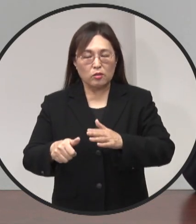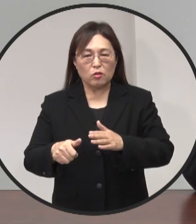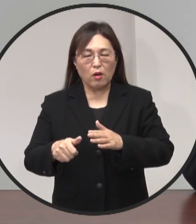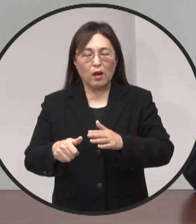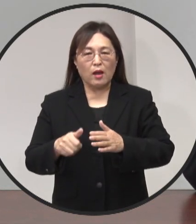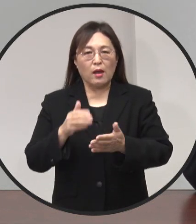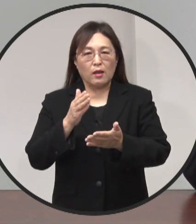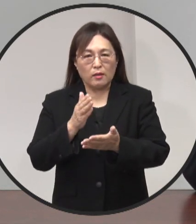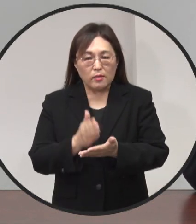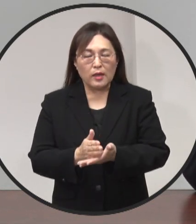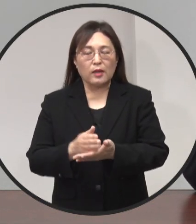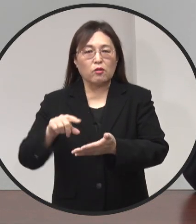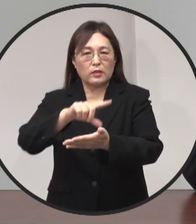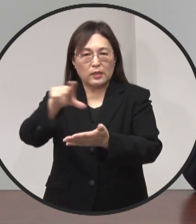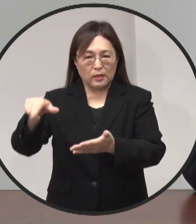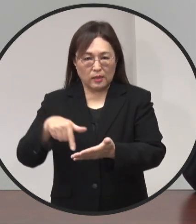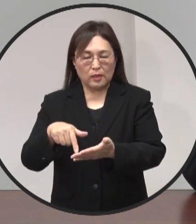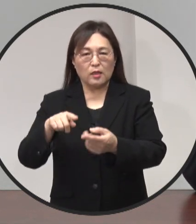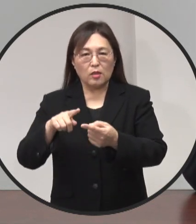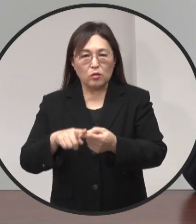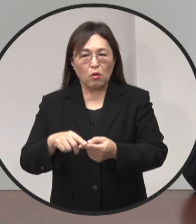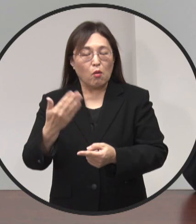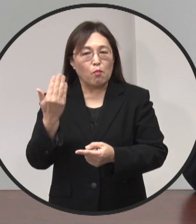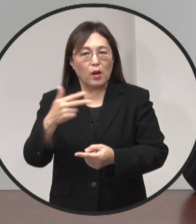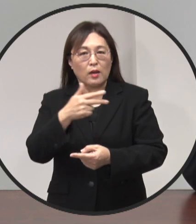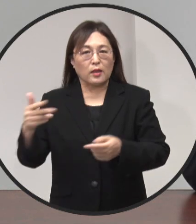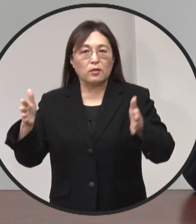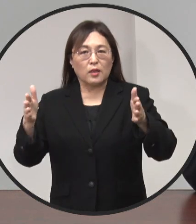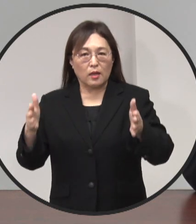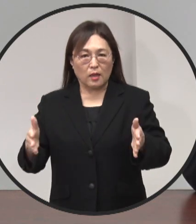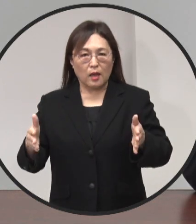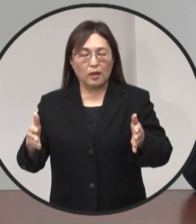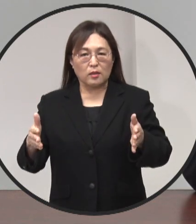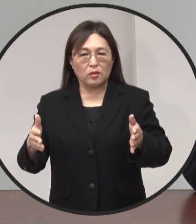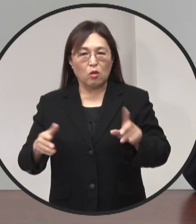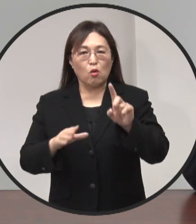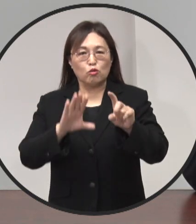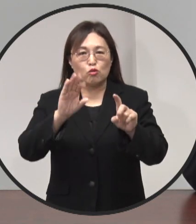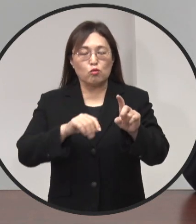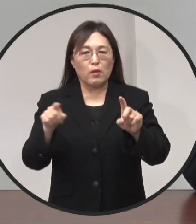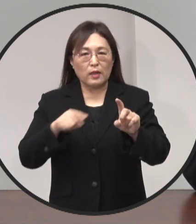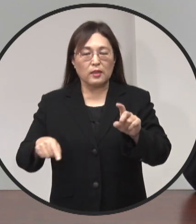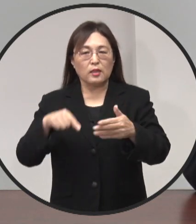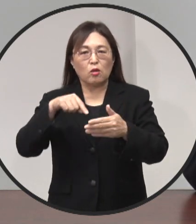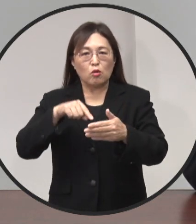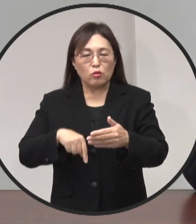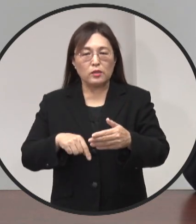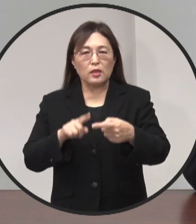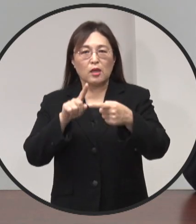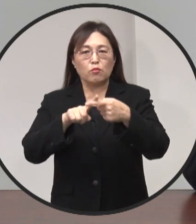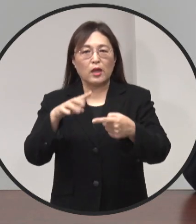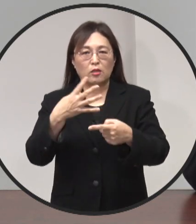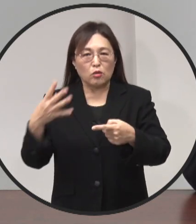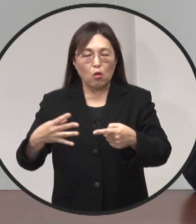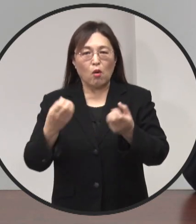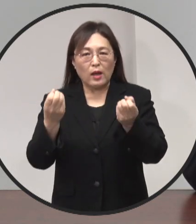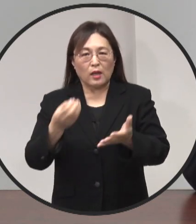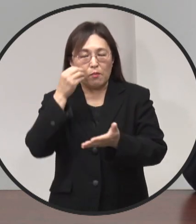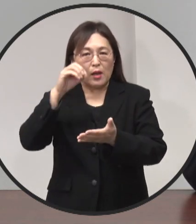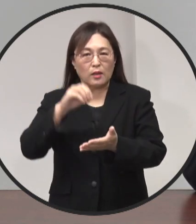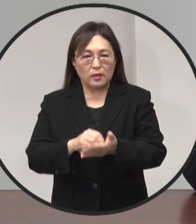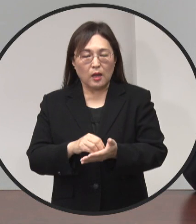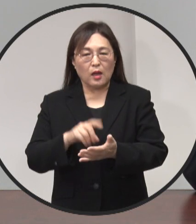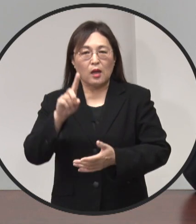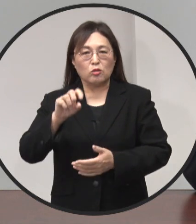と直近7日間の新規陽性者数が10万人あたり15人以上